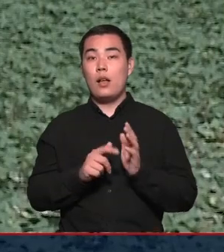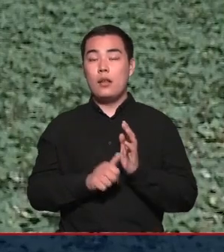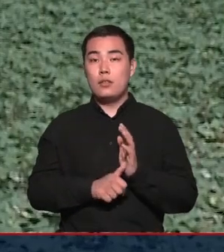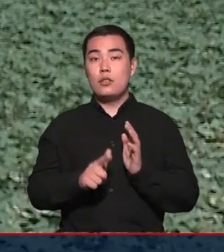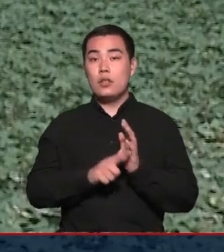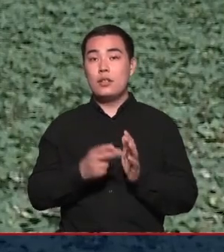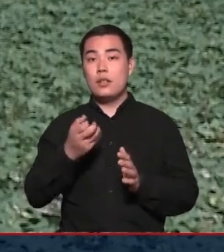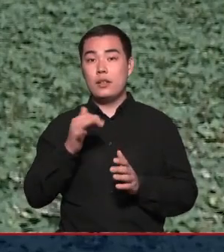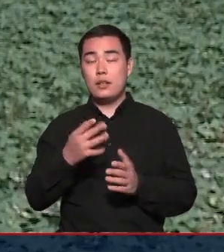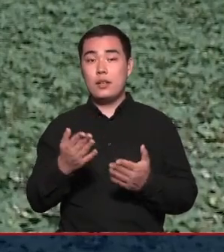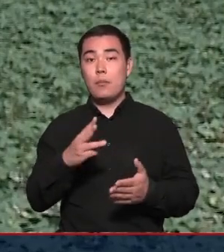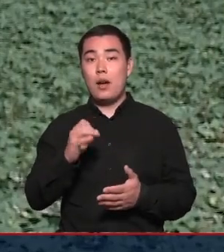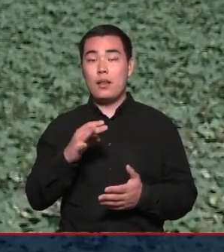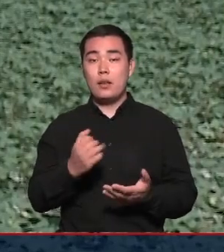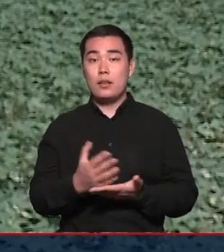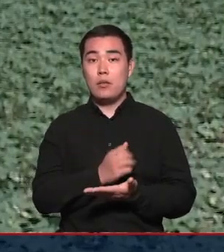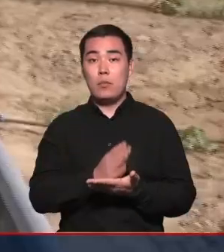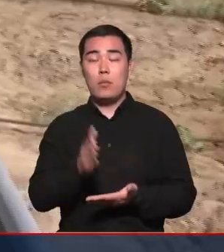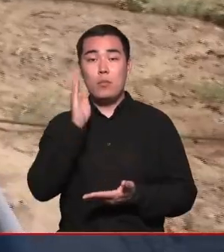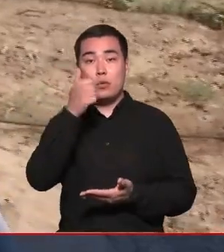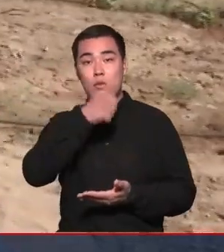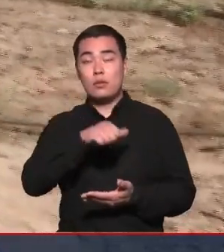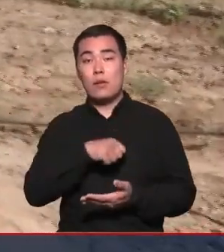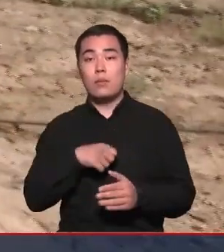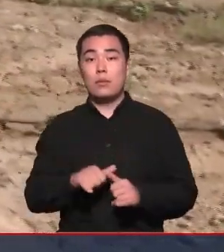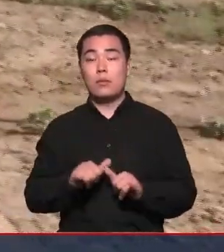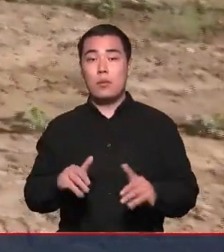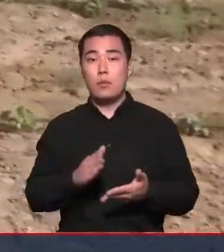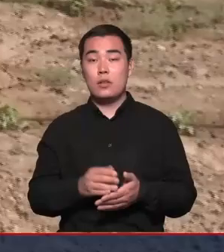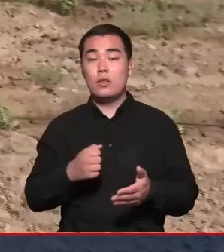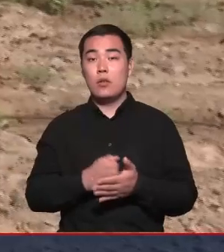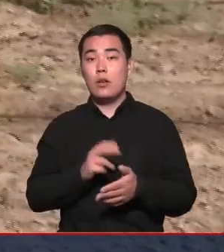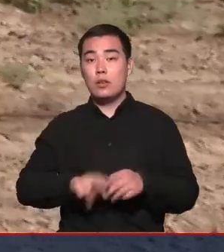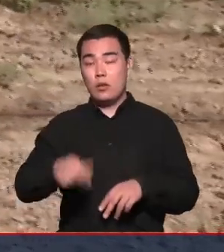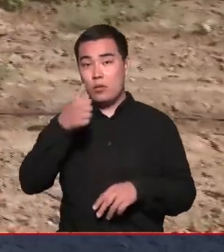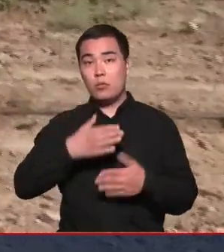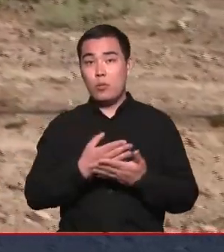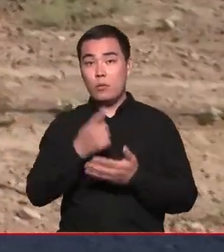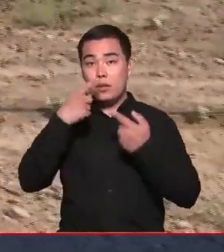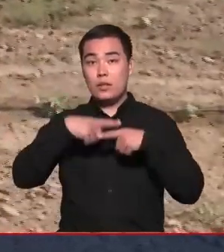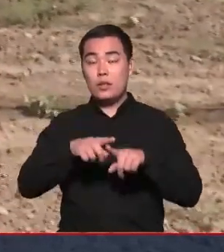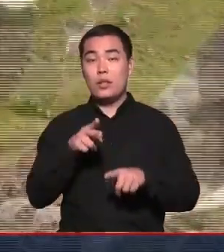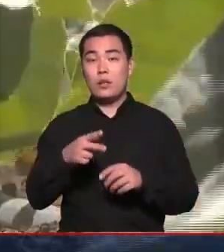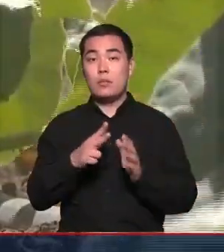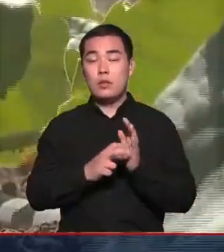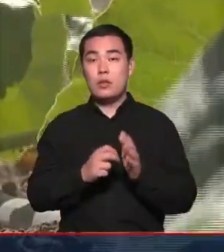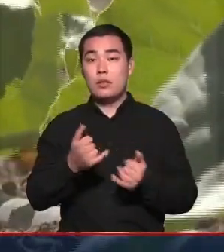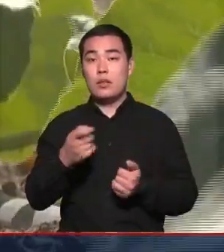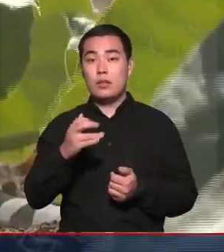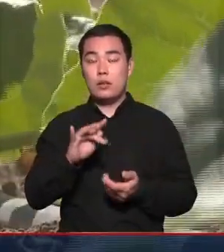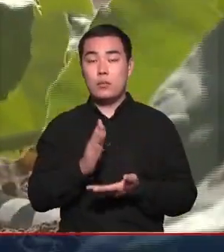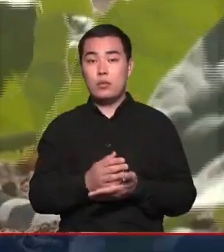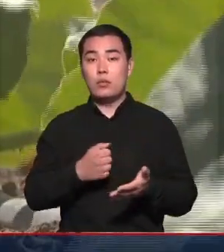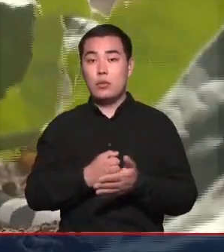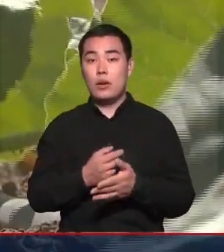алатын болсақ, біз жаппай осыған көшетін боламыз алда уақытта. Жыл соңына жауаптылар жаңа технологияны 2800 гектарға жеткізуді